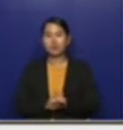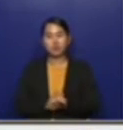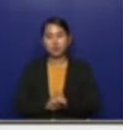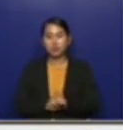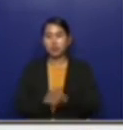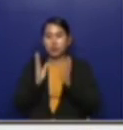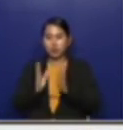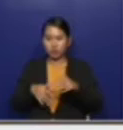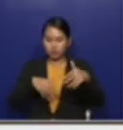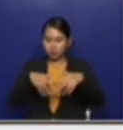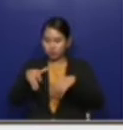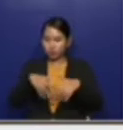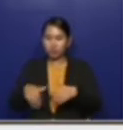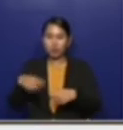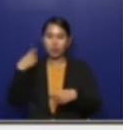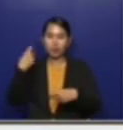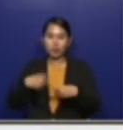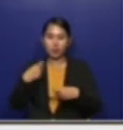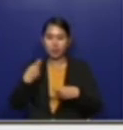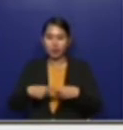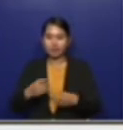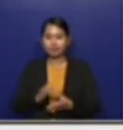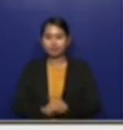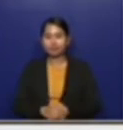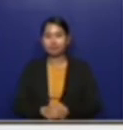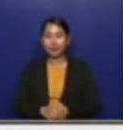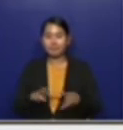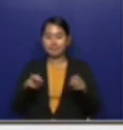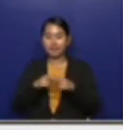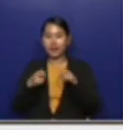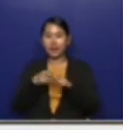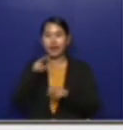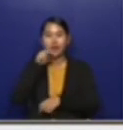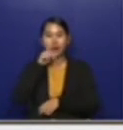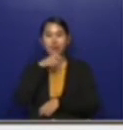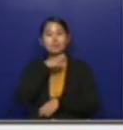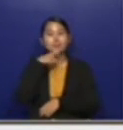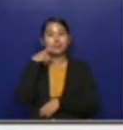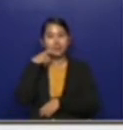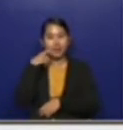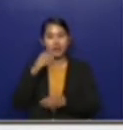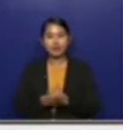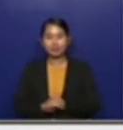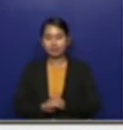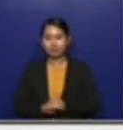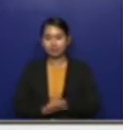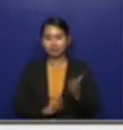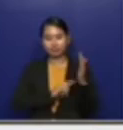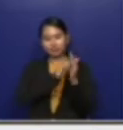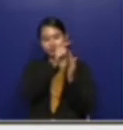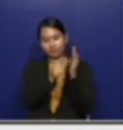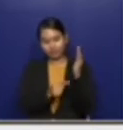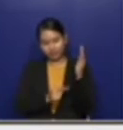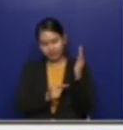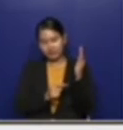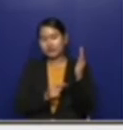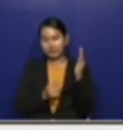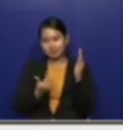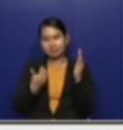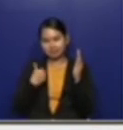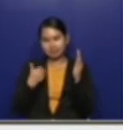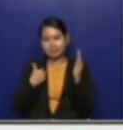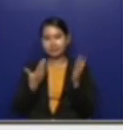นกำลังย่ำแย่และปัญหาภัยแล้งที่หลายพื้นที่ก็ยังมี